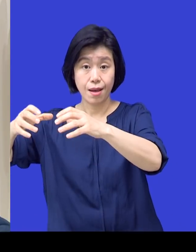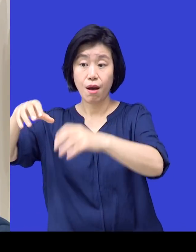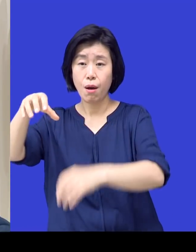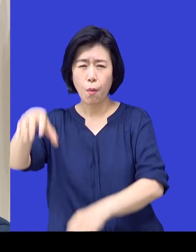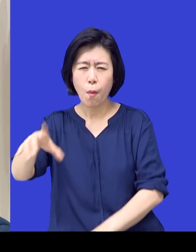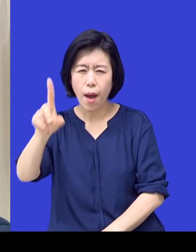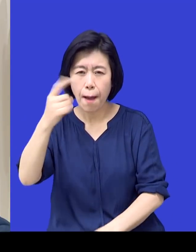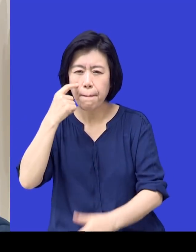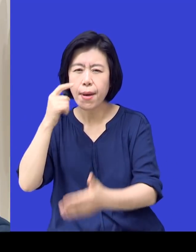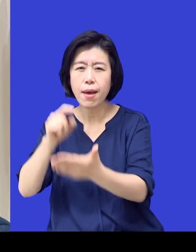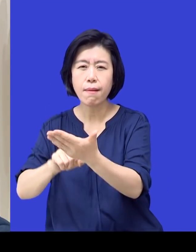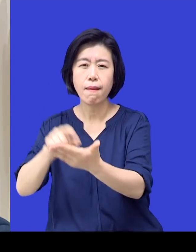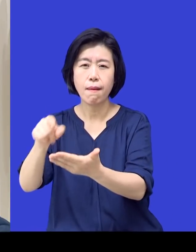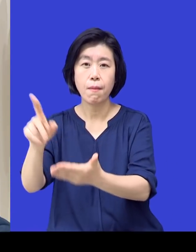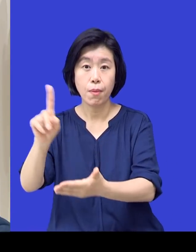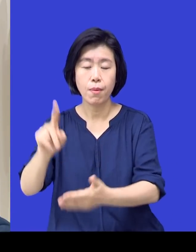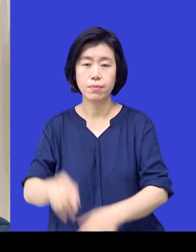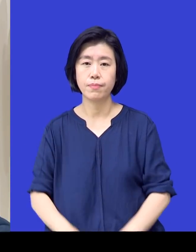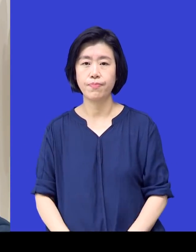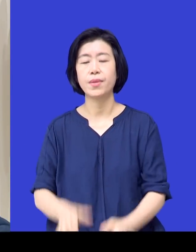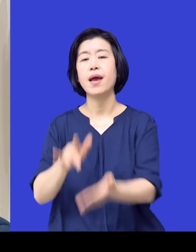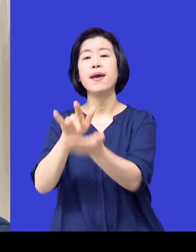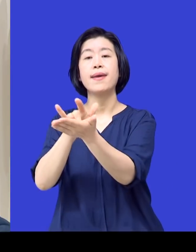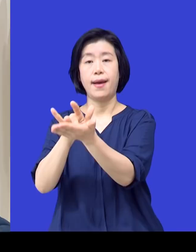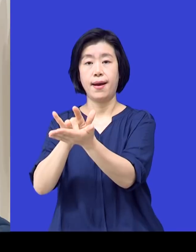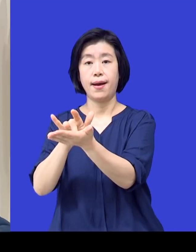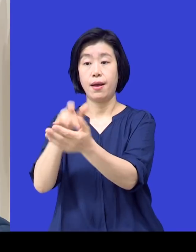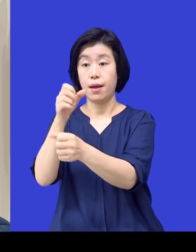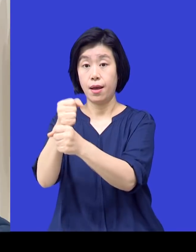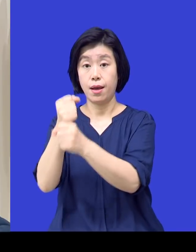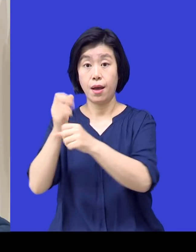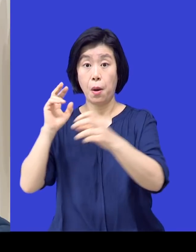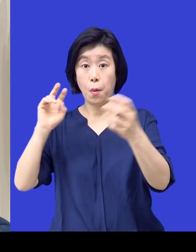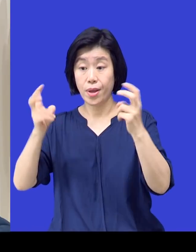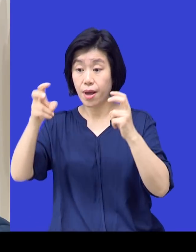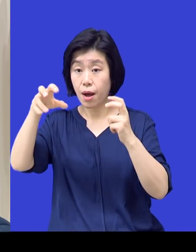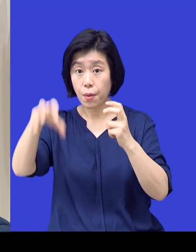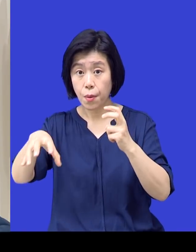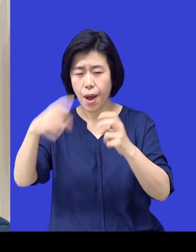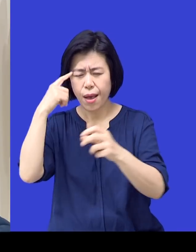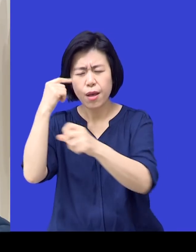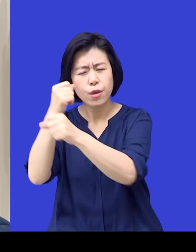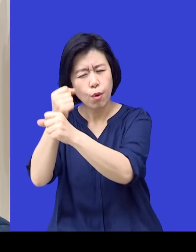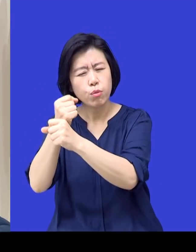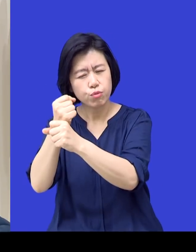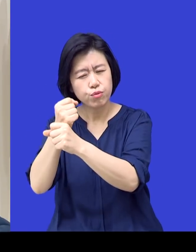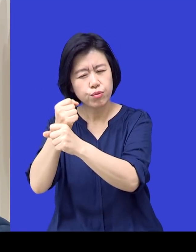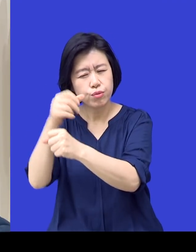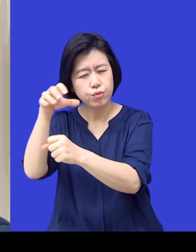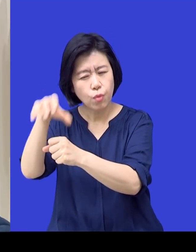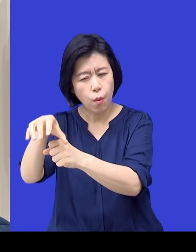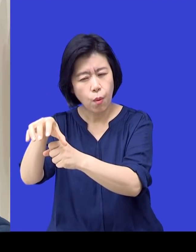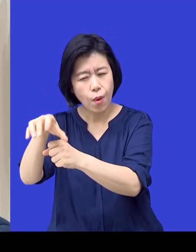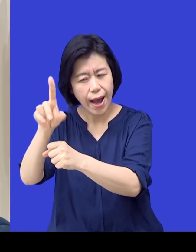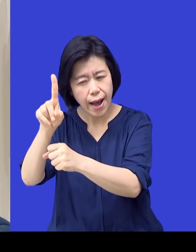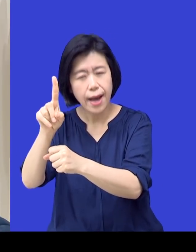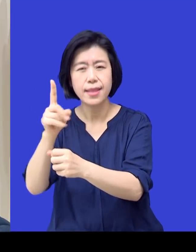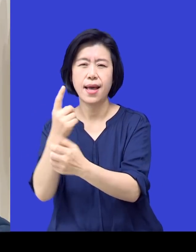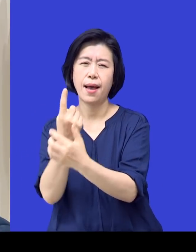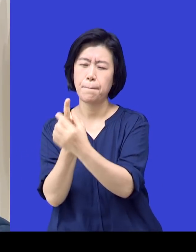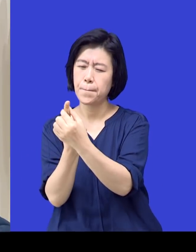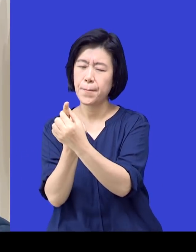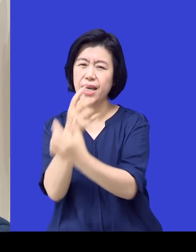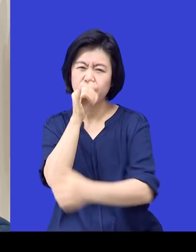있는 연구소에 제약회사에서 혹시 될 수 있을 거라는 희망 요마침